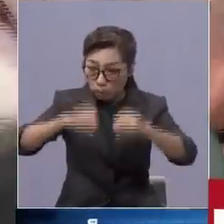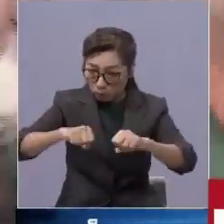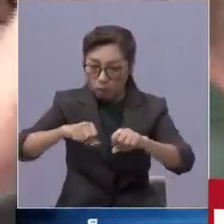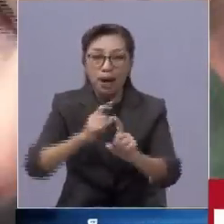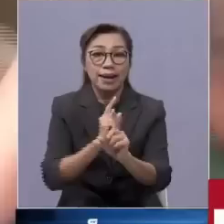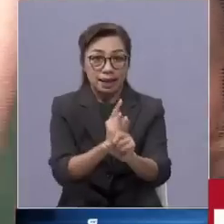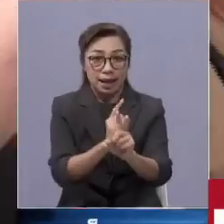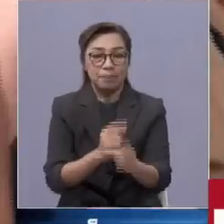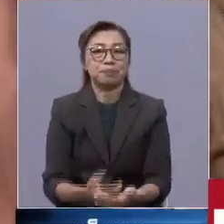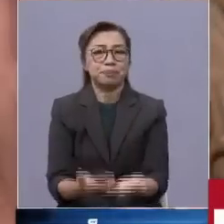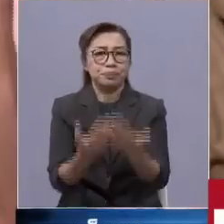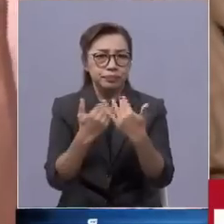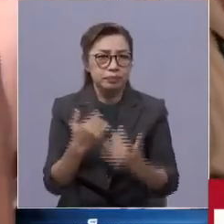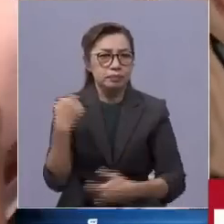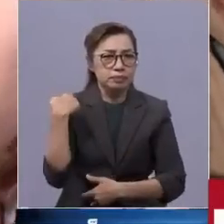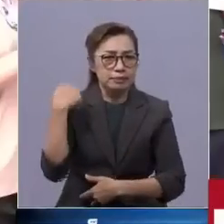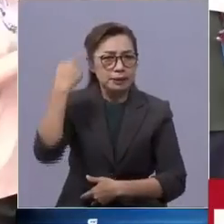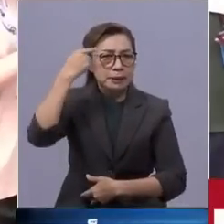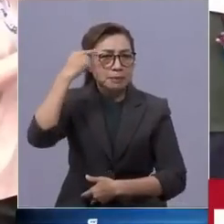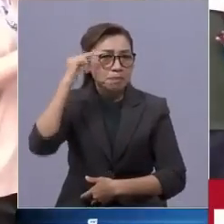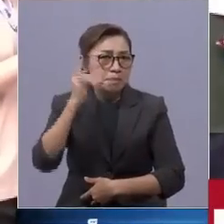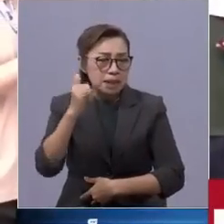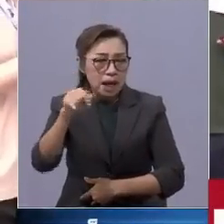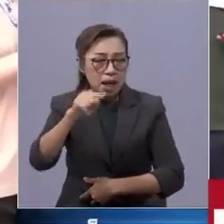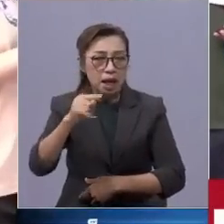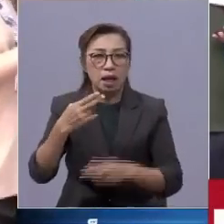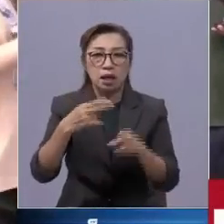สนอรวมถึงคาดว่าจะมีการแต่งตั้งชื่อ